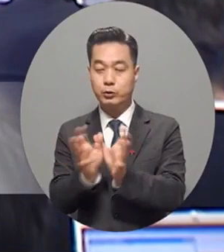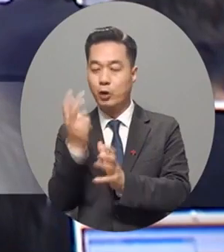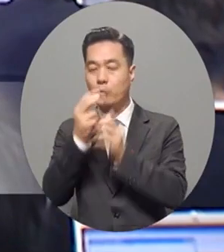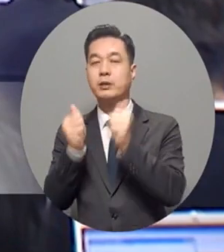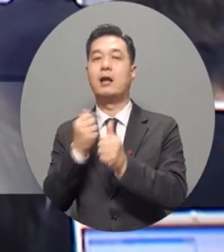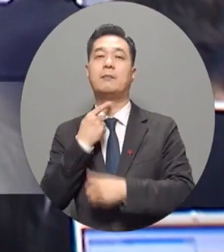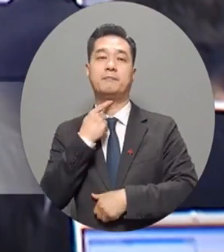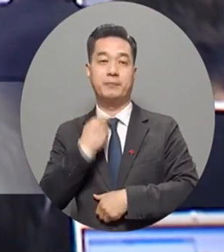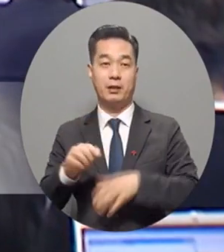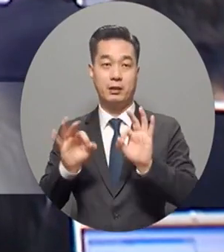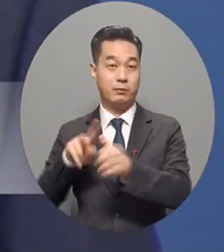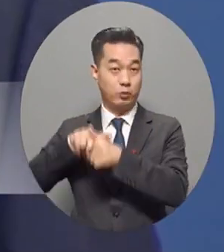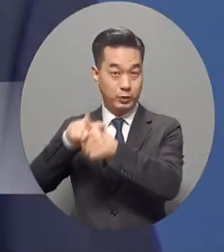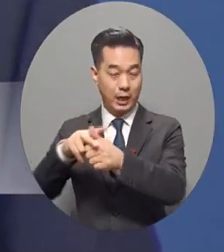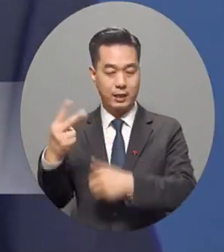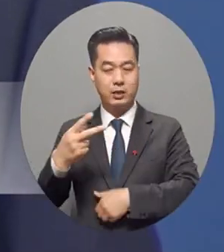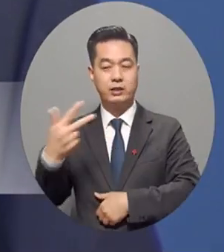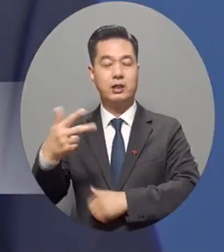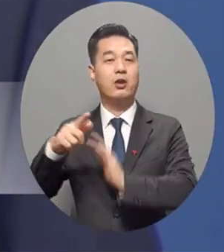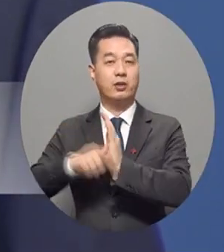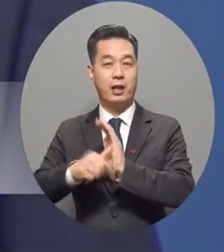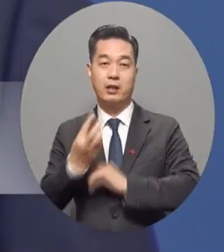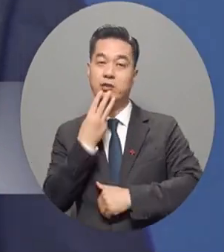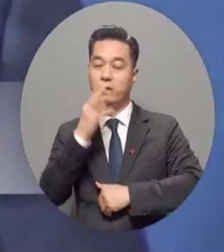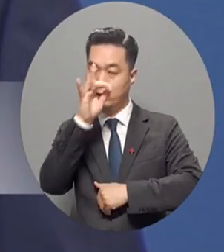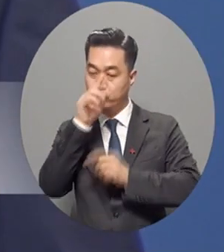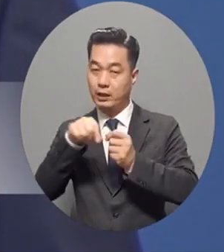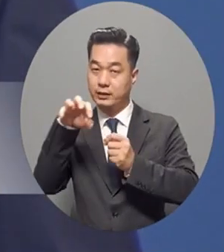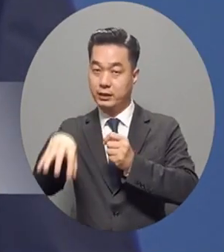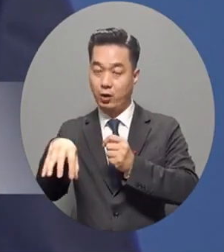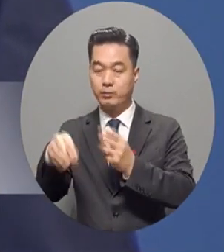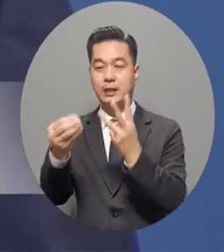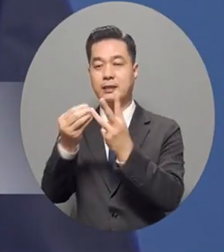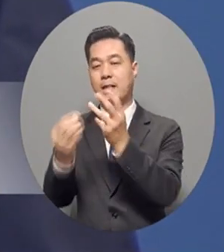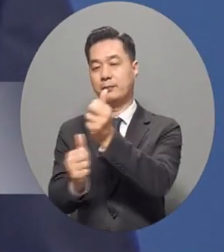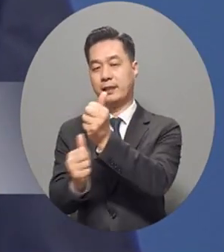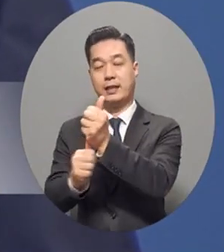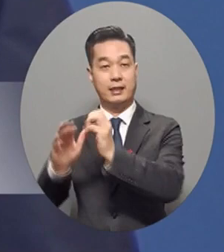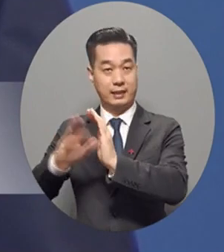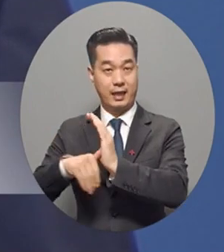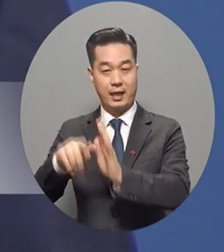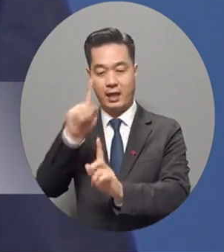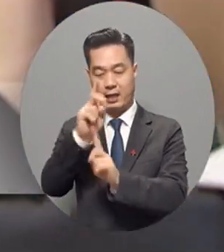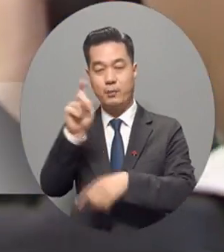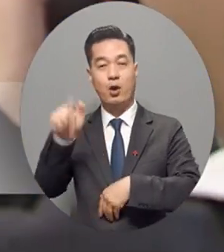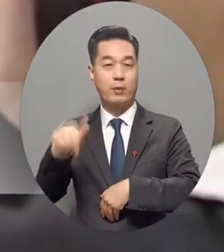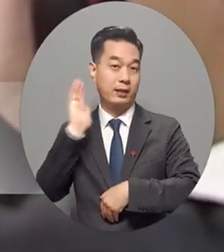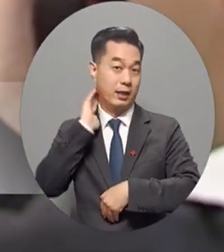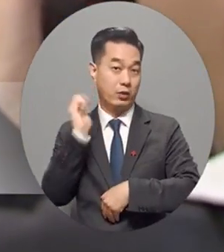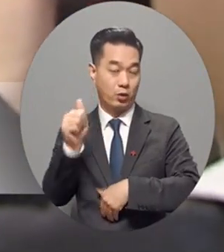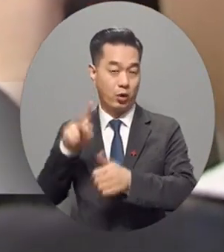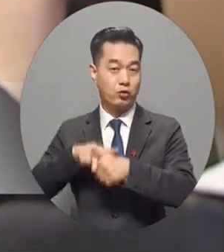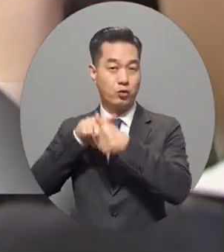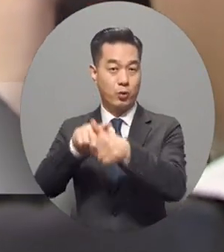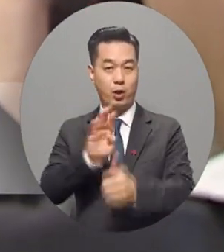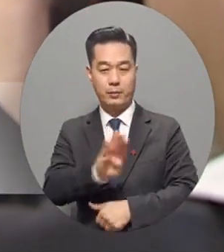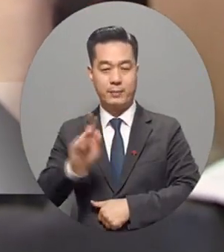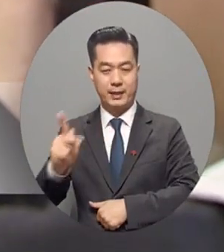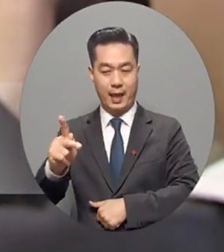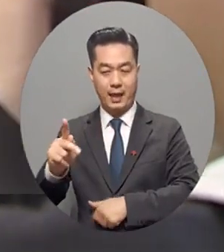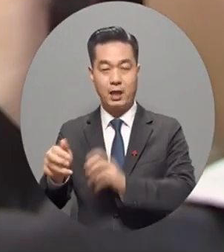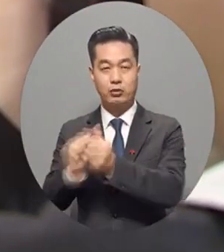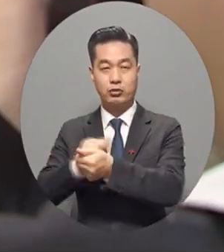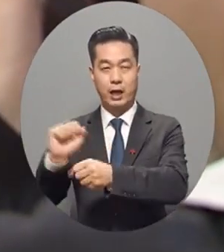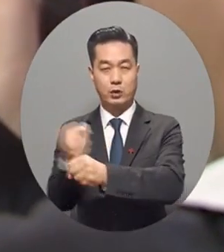후보자는 지난 2007년 서울중앙지검 3차장 시절 당시 이명박 대통령 후보의 BBK 주가 조작 의혹